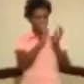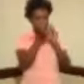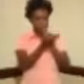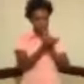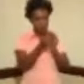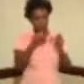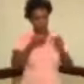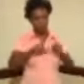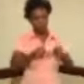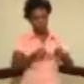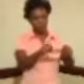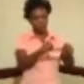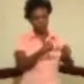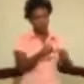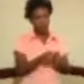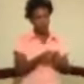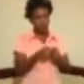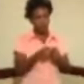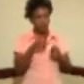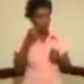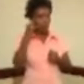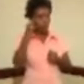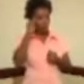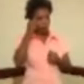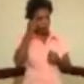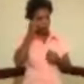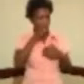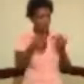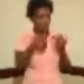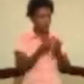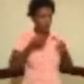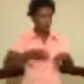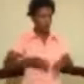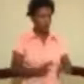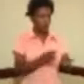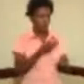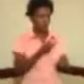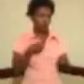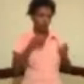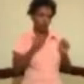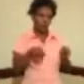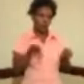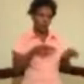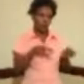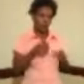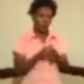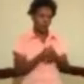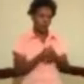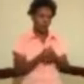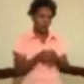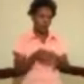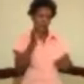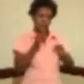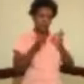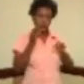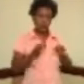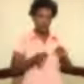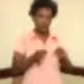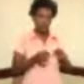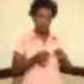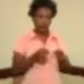continuité dans la pensée, dans les façons de faire. Donc, je ne crois pas que là, un gros problème pour nous prendre bonne